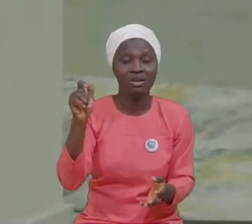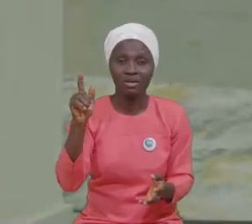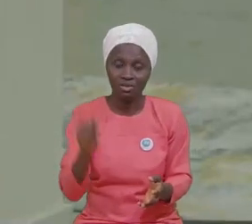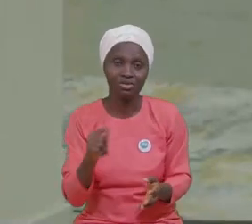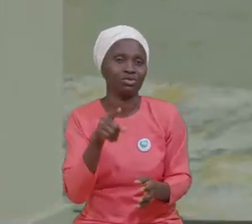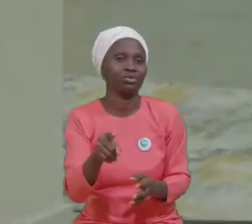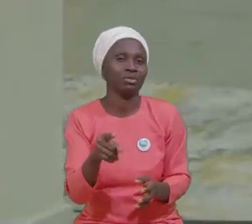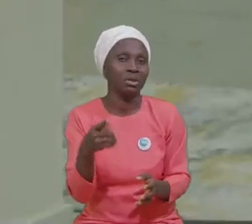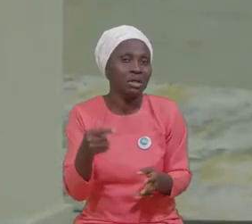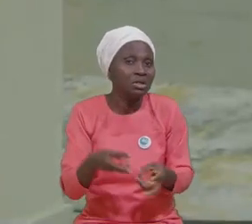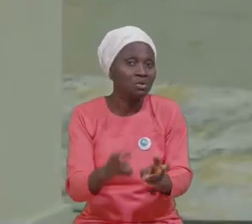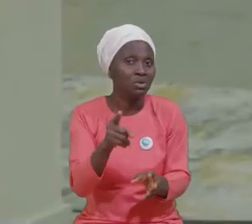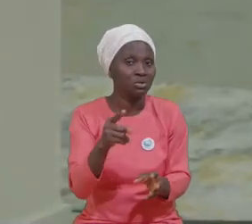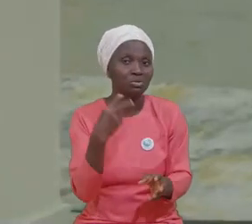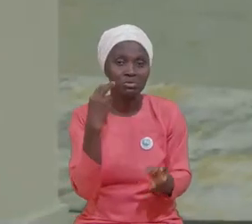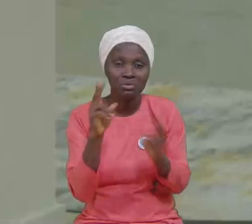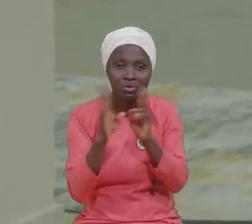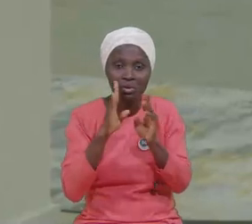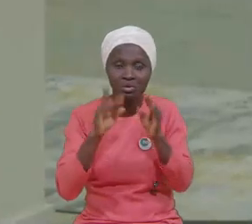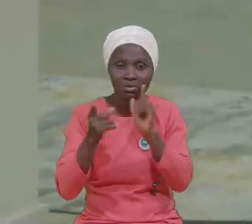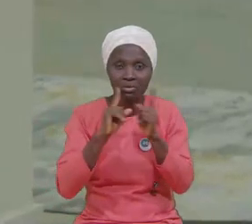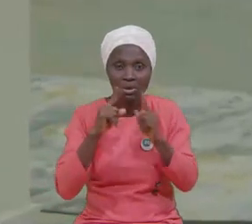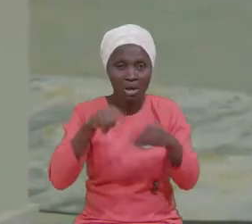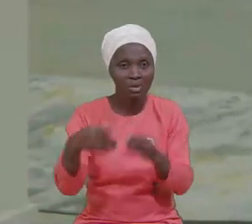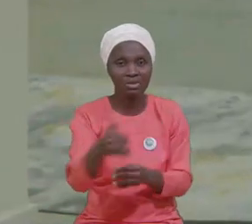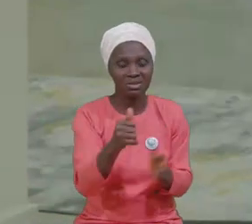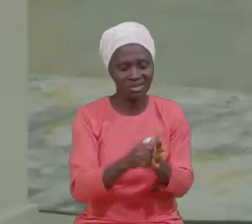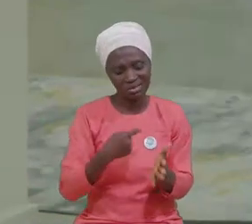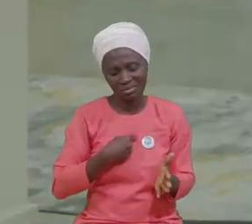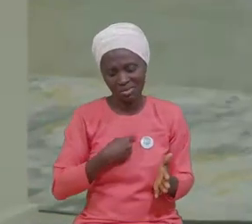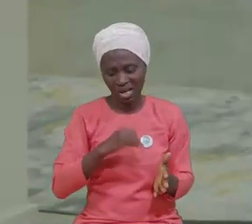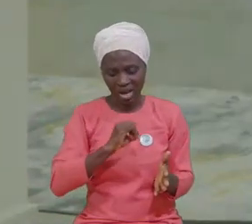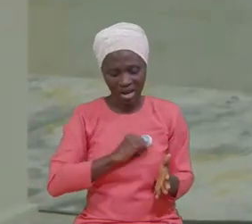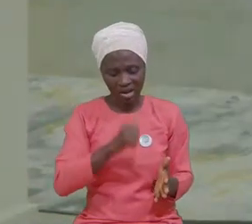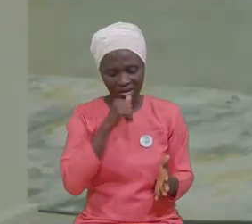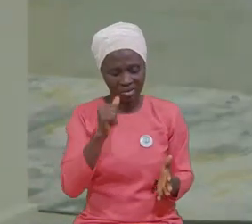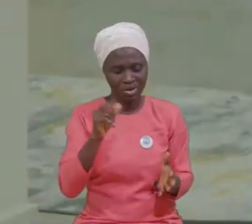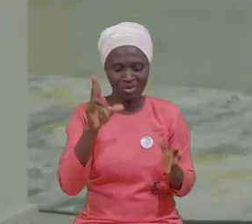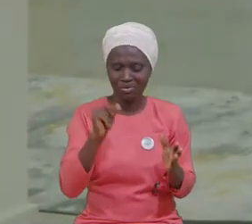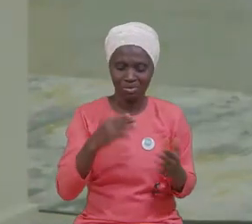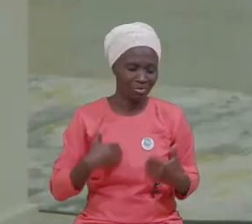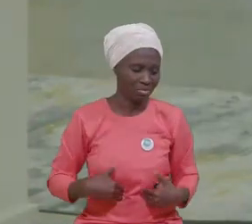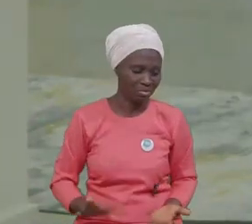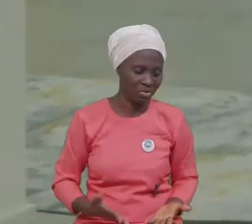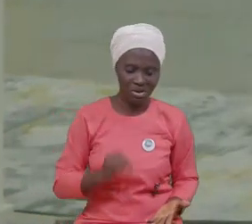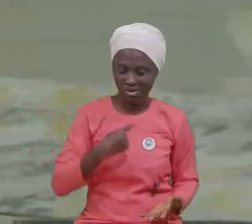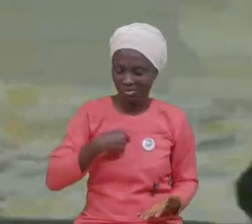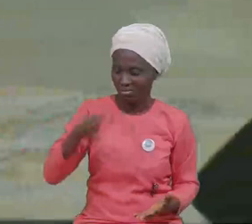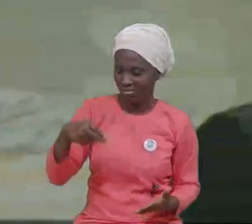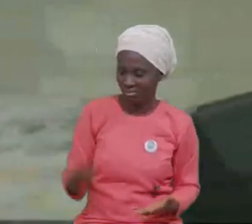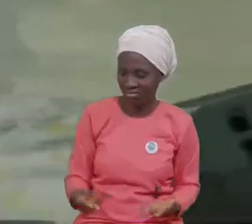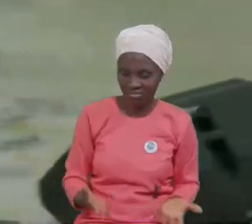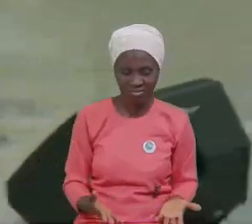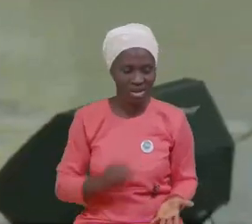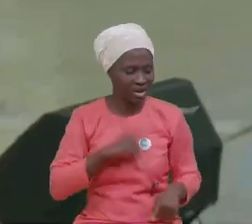toi-même. Oh, je ne suis personne. C'est comme ça qu'ils vont te traiter. Oh, je ne vais nulle part. C'est comme ça qu'ils vont te traiter.